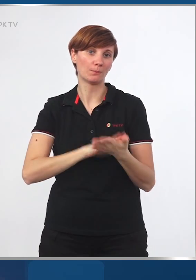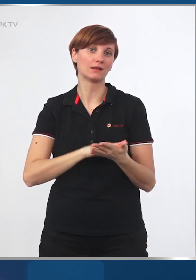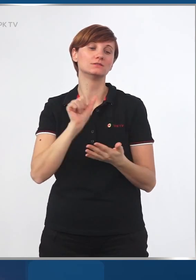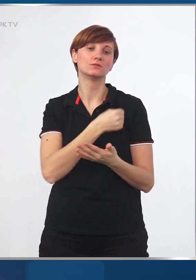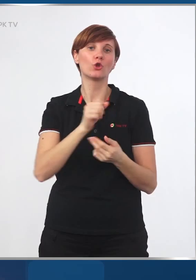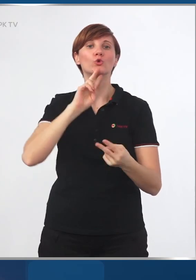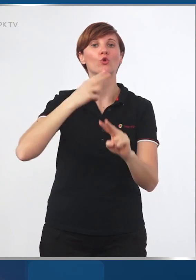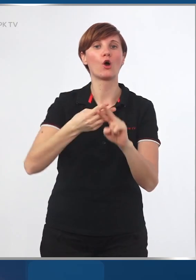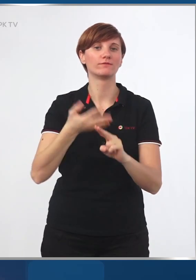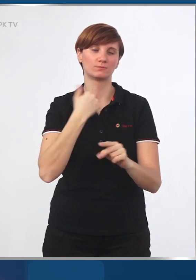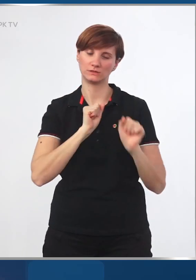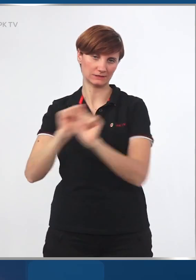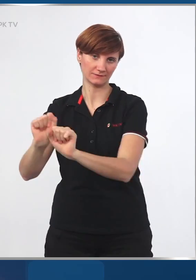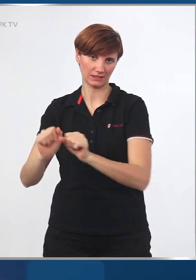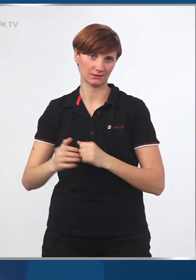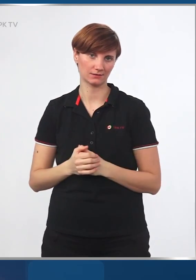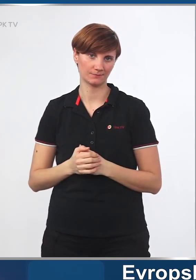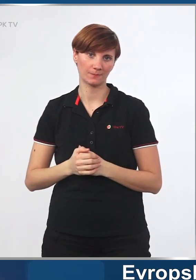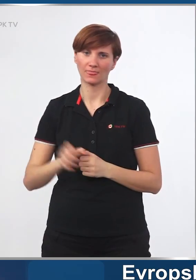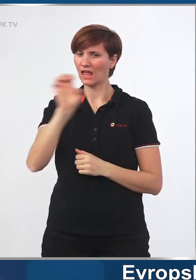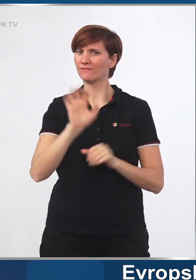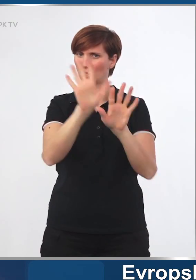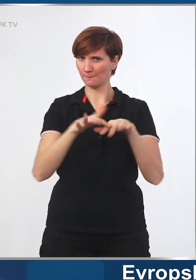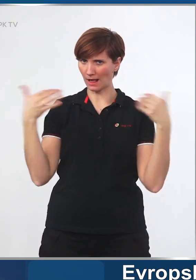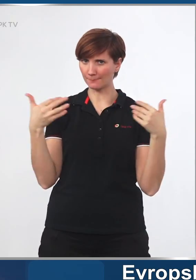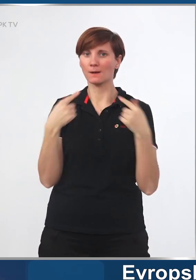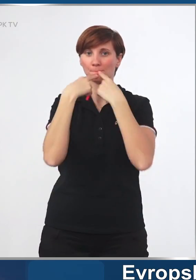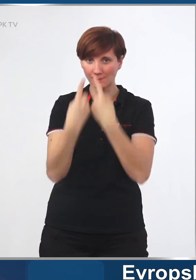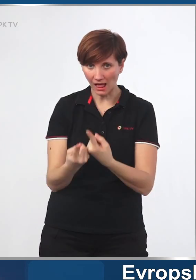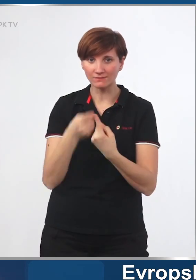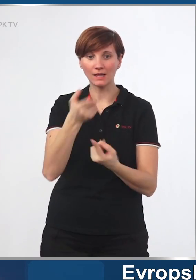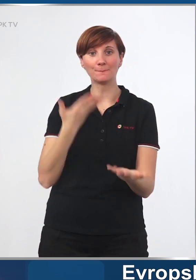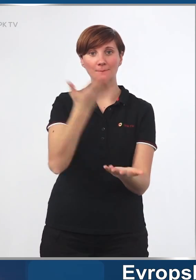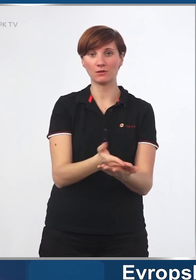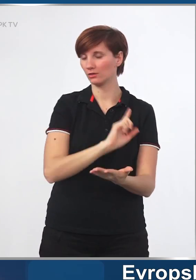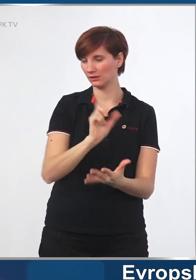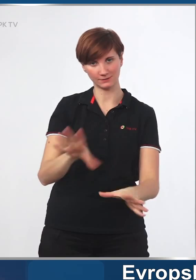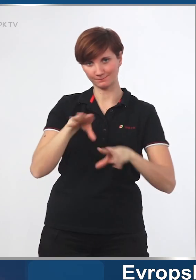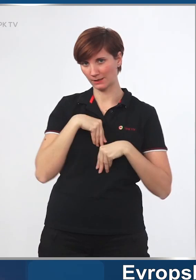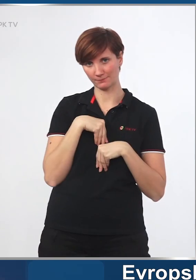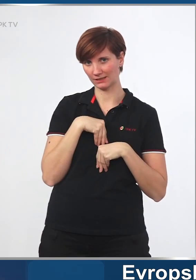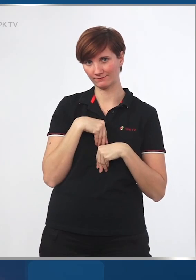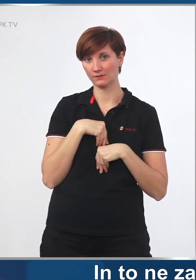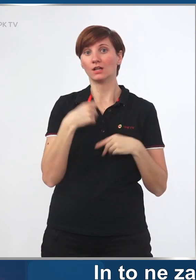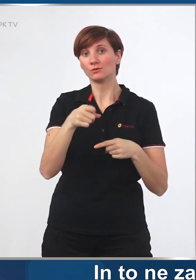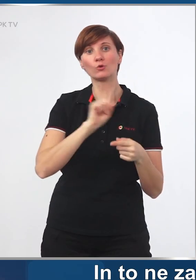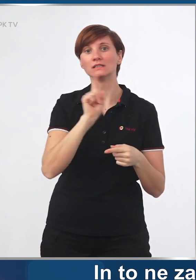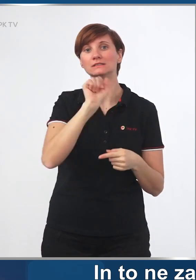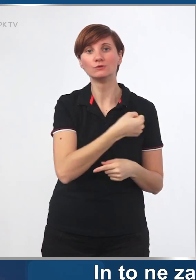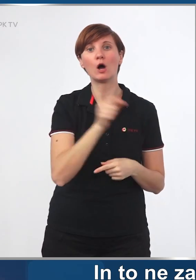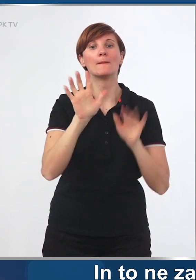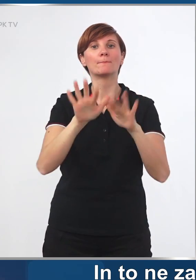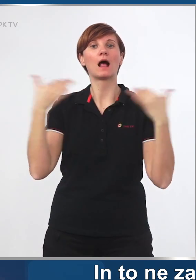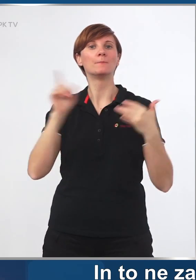e quindi l'obiezione è stata respinta. Il Parlamento ha ritenuto che questa proposta non fosse accettabile, non